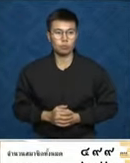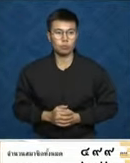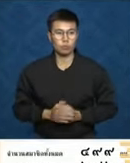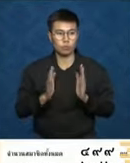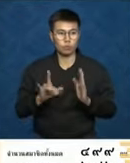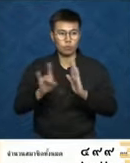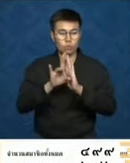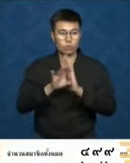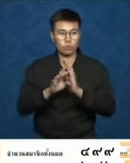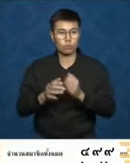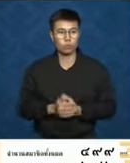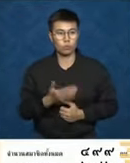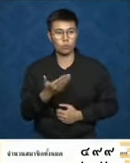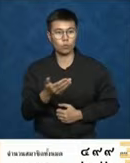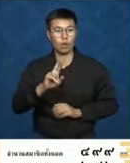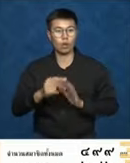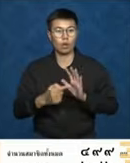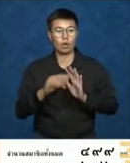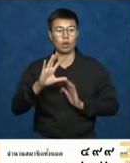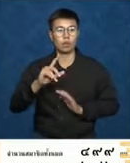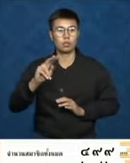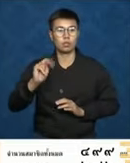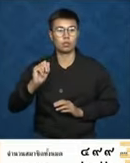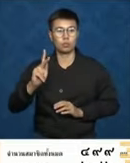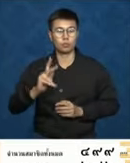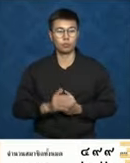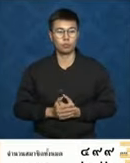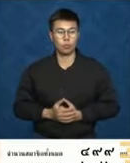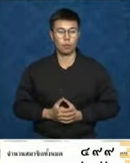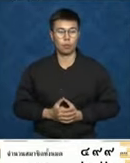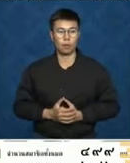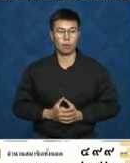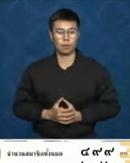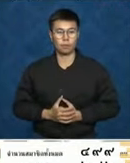ครับคุณรักชนกศรีนอกครับเชิญ